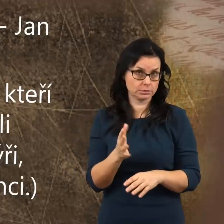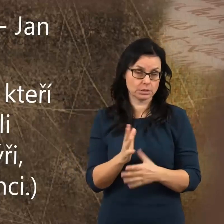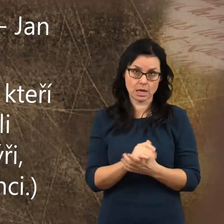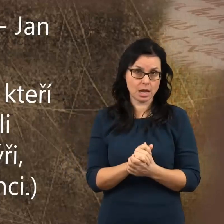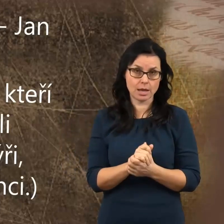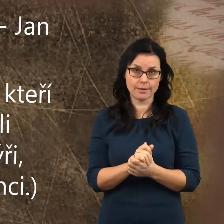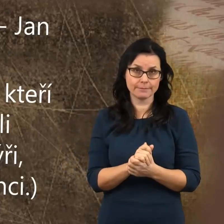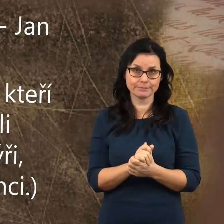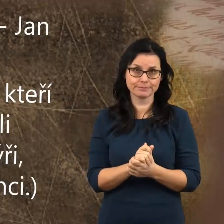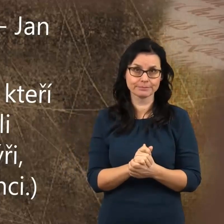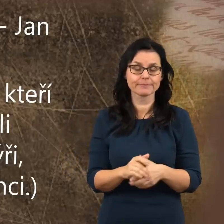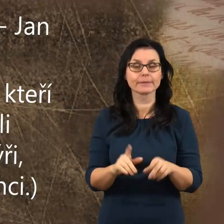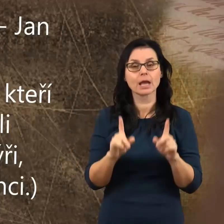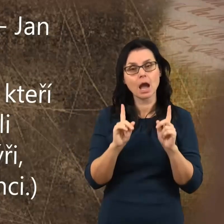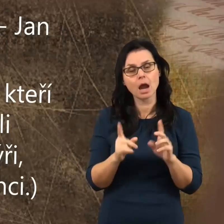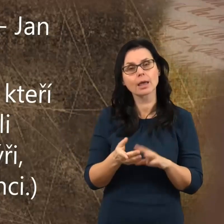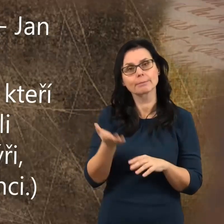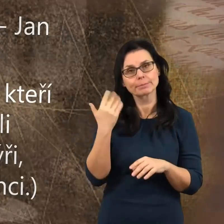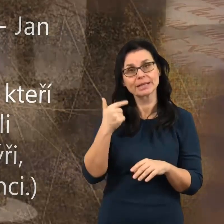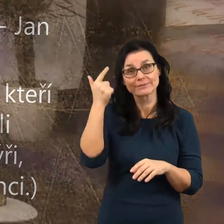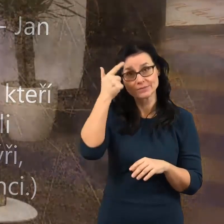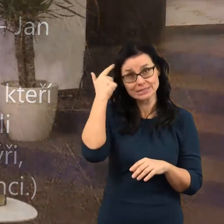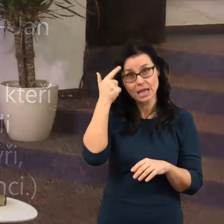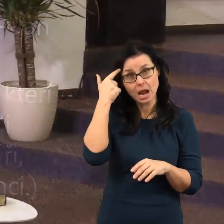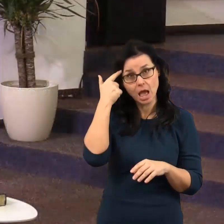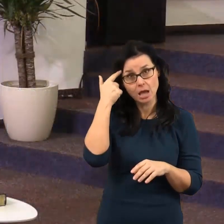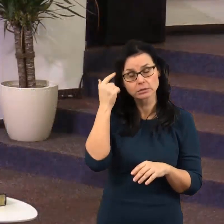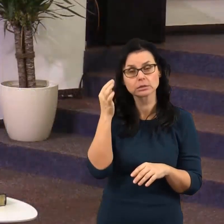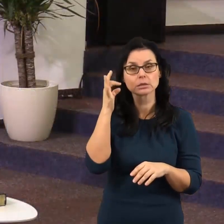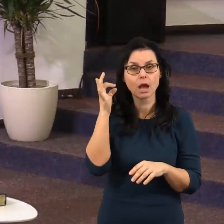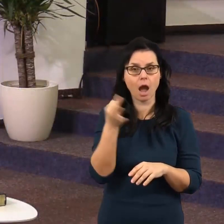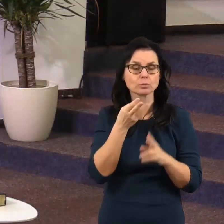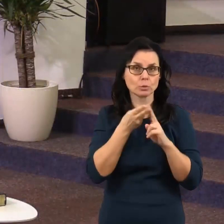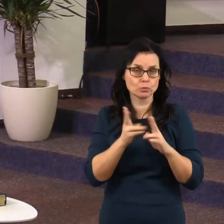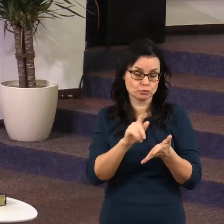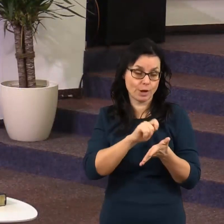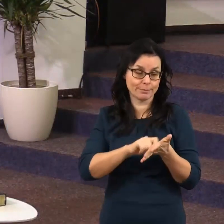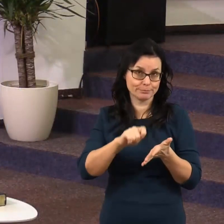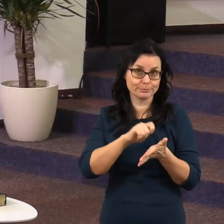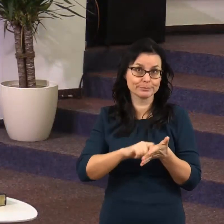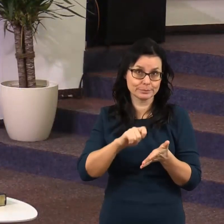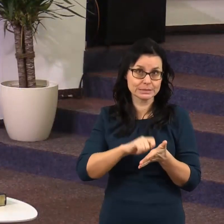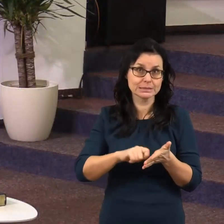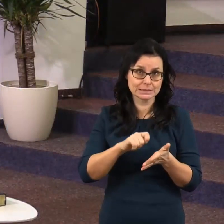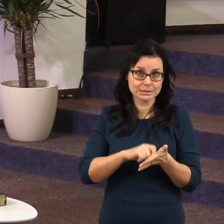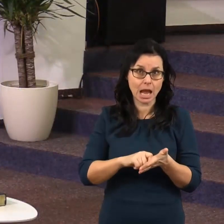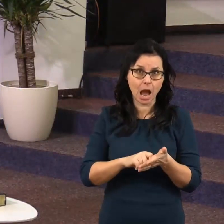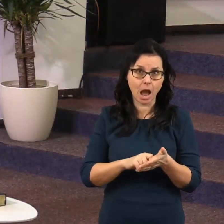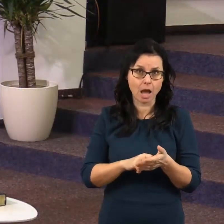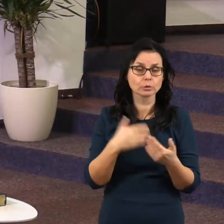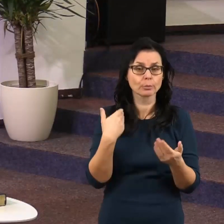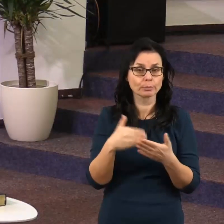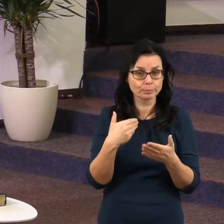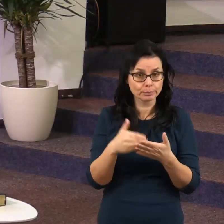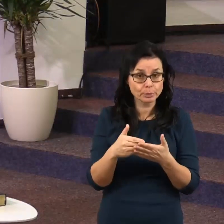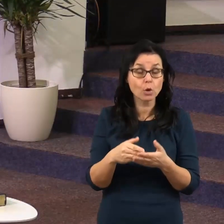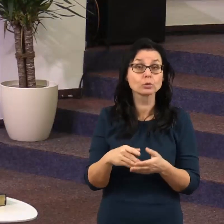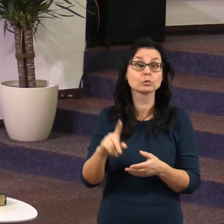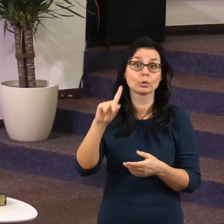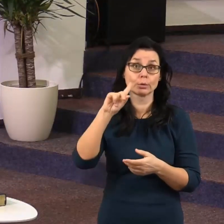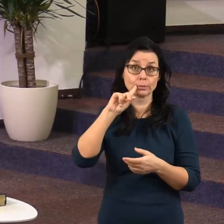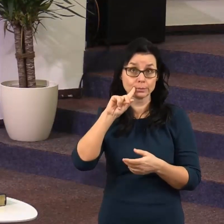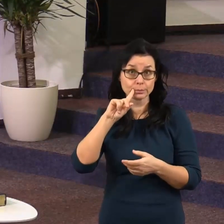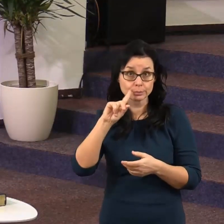ale byli vzdělaní natolik, že mohli psát. A tak tedy psali to, co jim pán